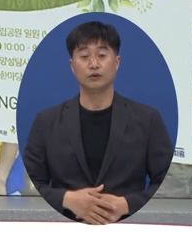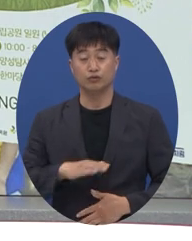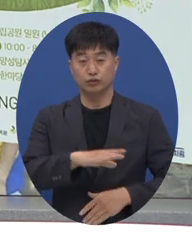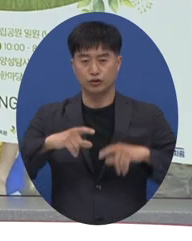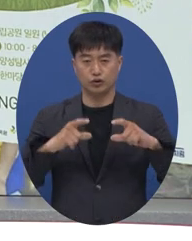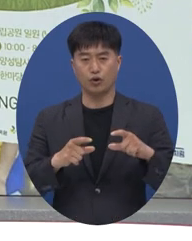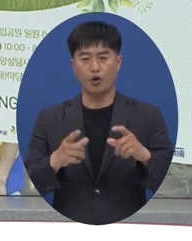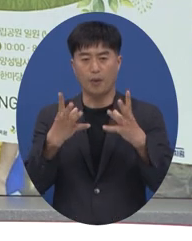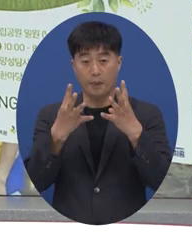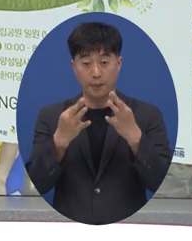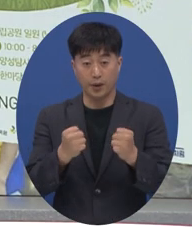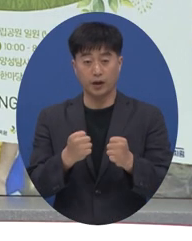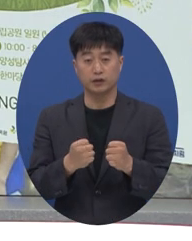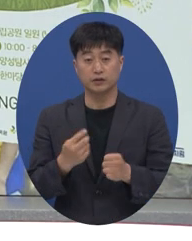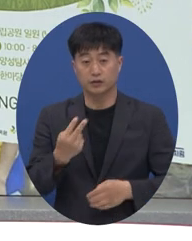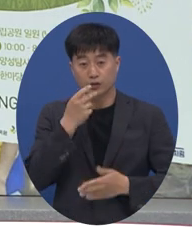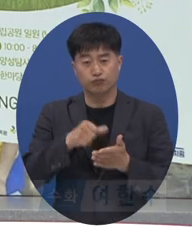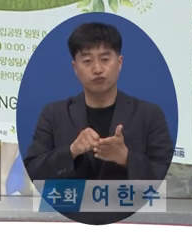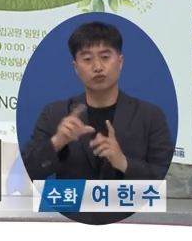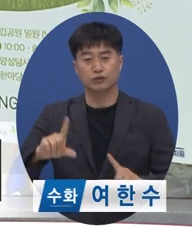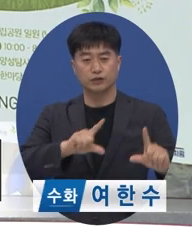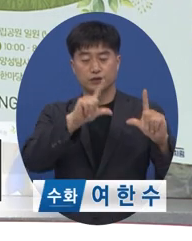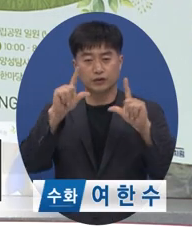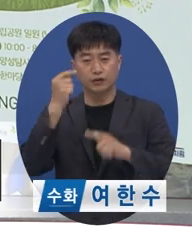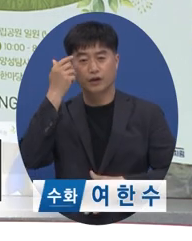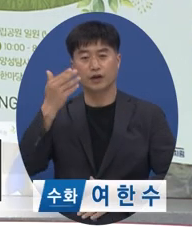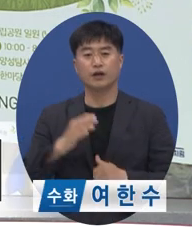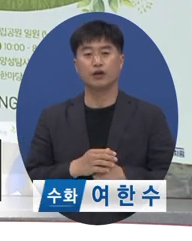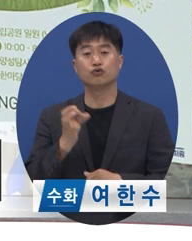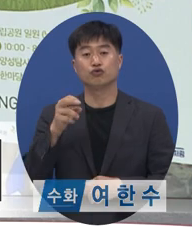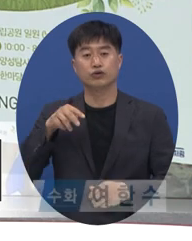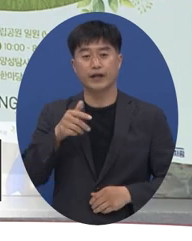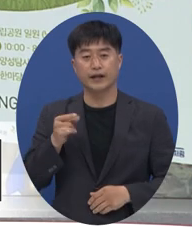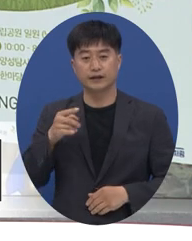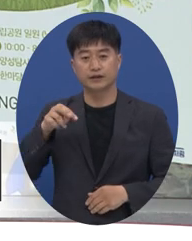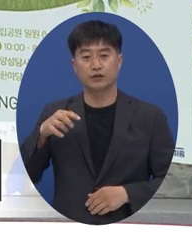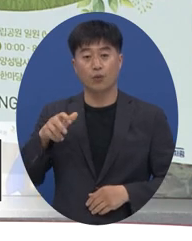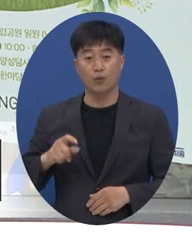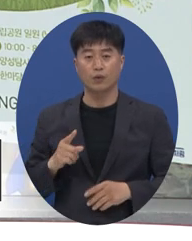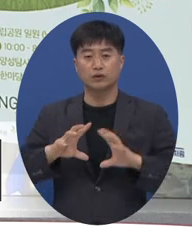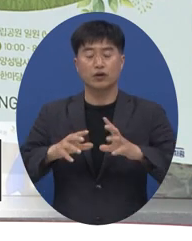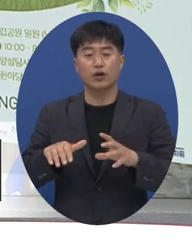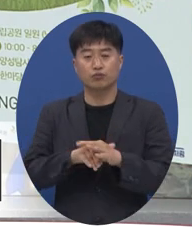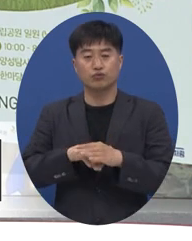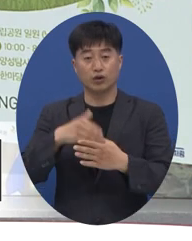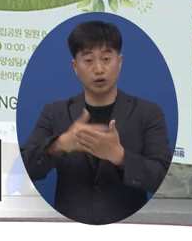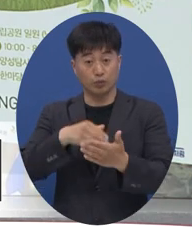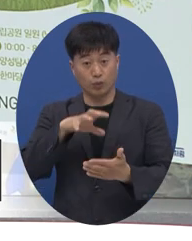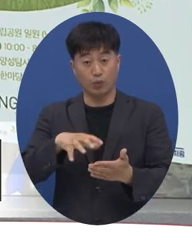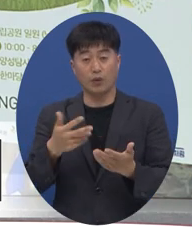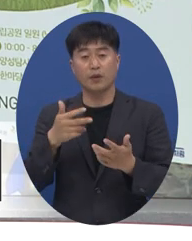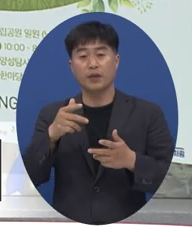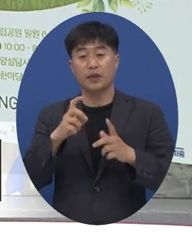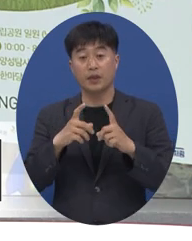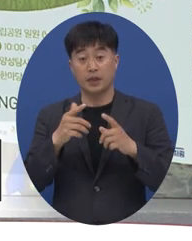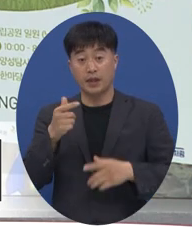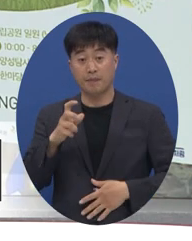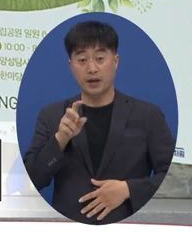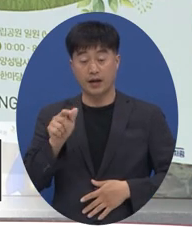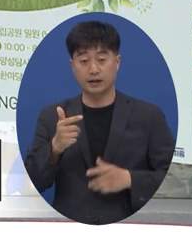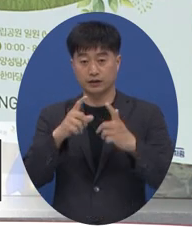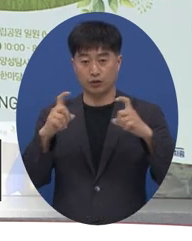우리 지역에는 얼마나 많은 생물들이 살고 있을까요? 유네스코 세계문화유산인 남한산성에서 경기